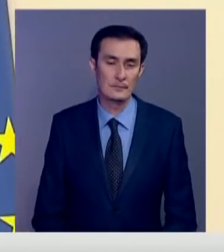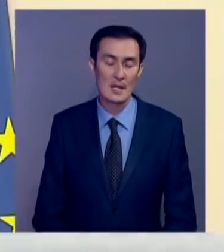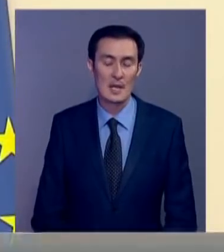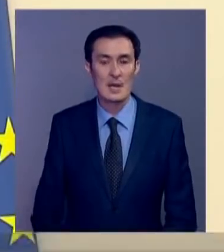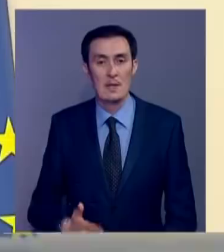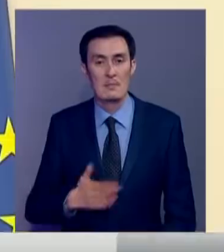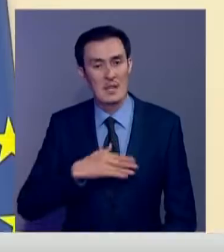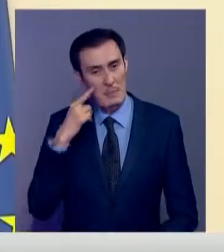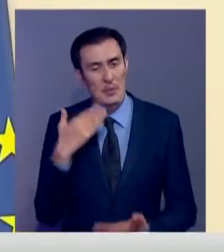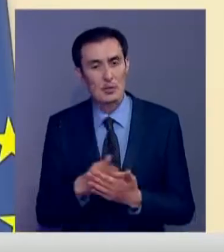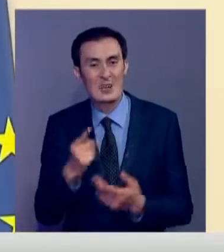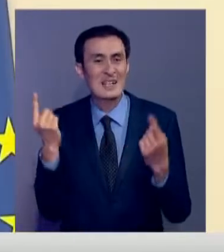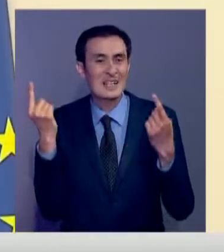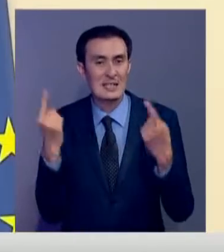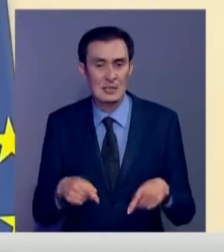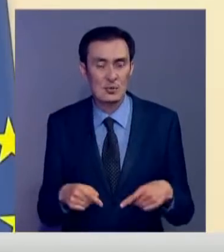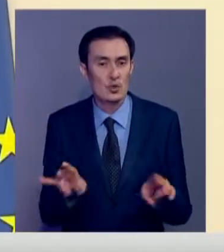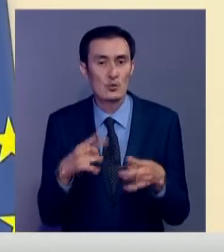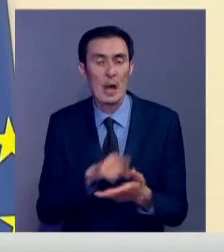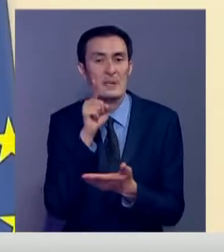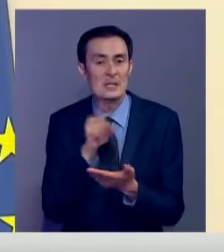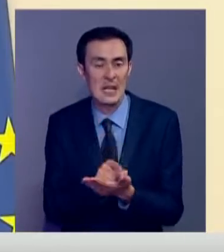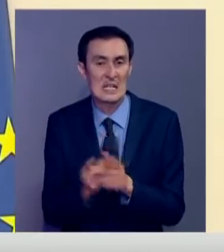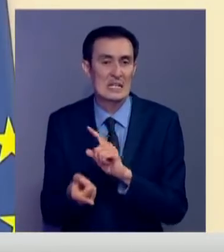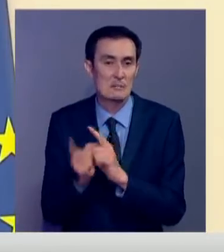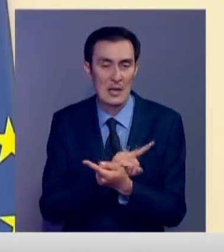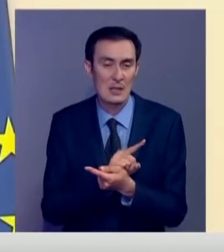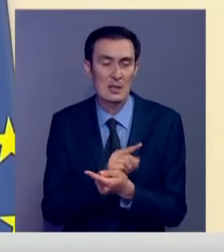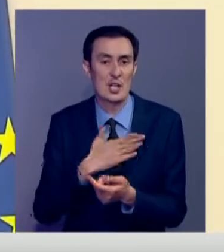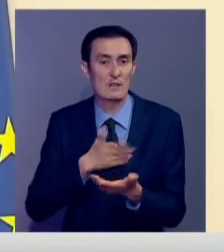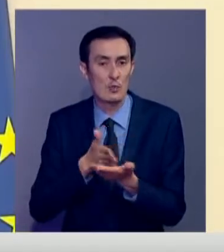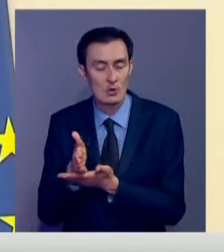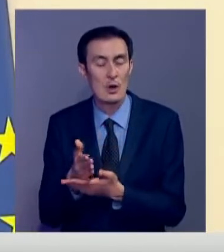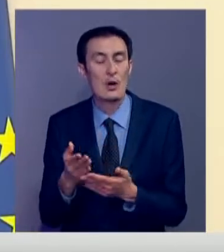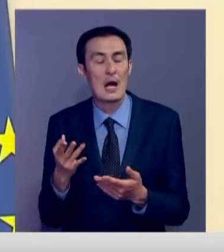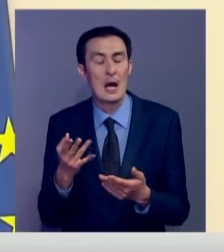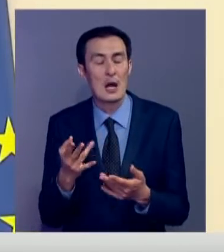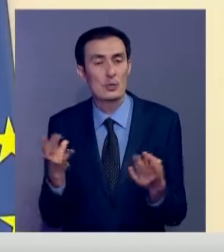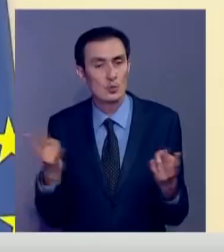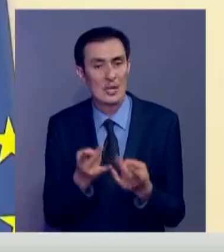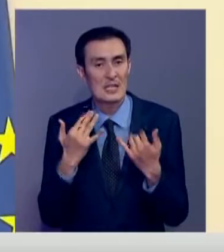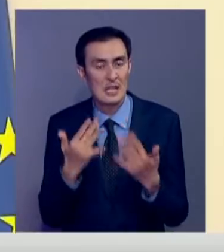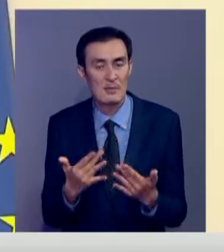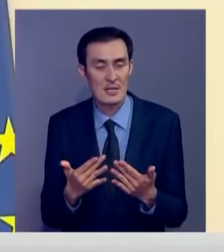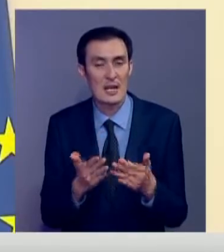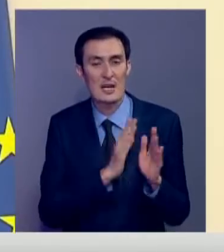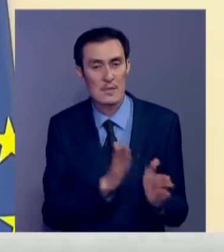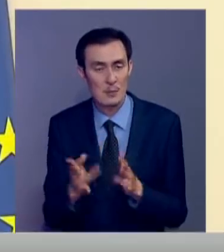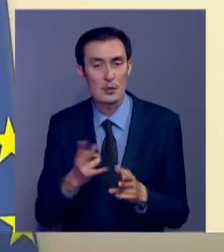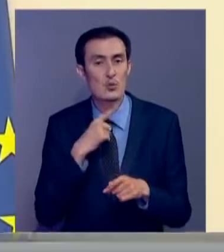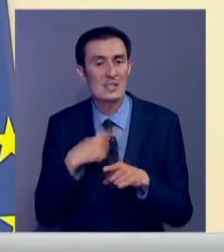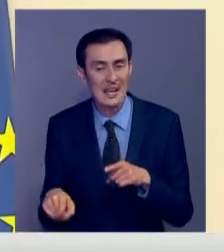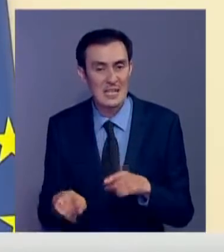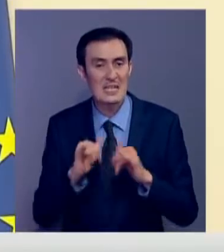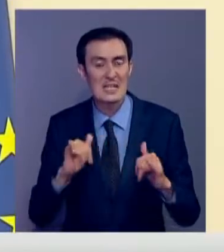Я полагаю, что кризис не требует от нас обязательной смены взятого курса, но он однозначно требует смены ритма. Нужно